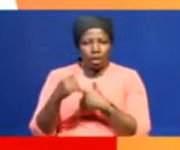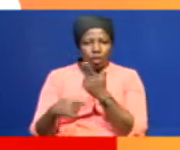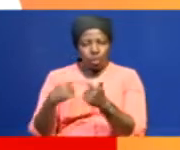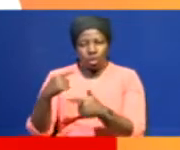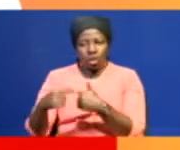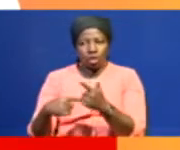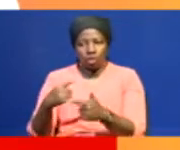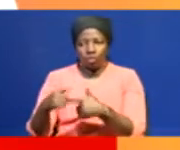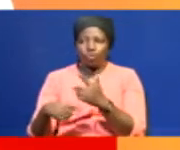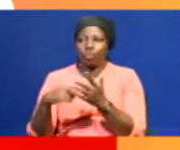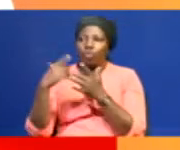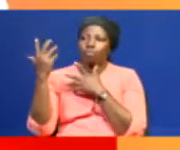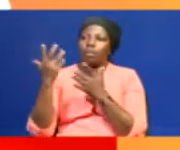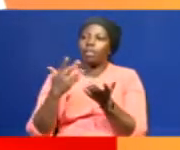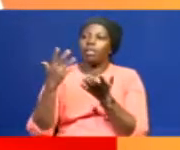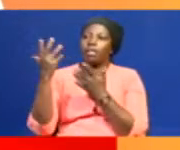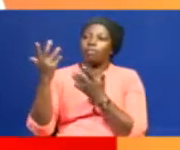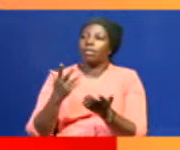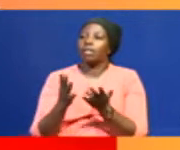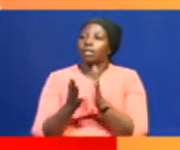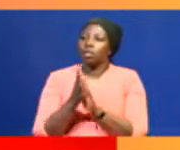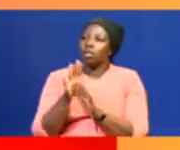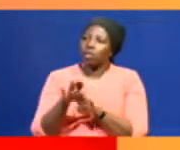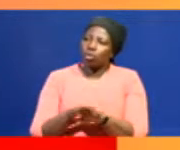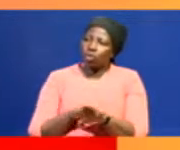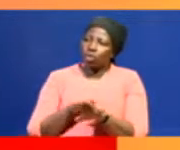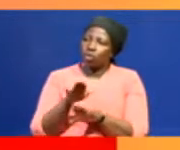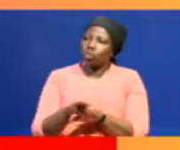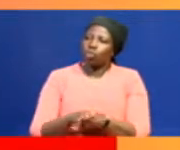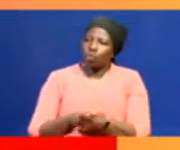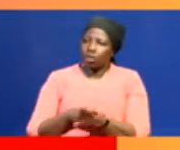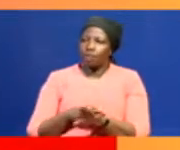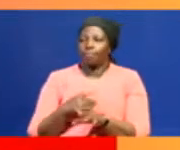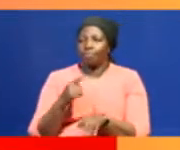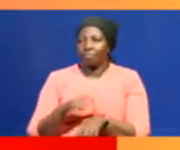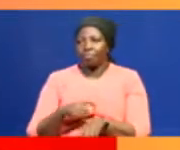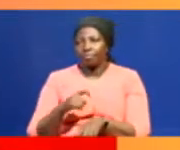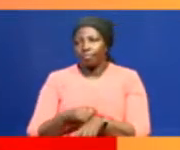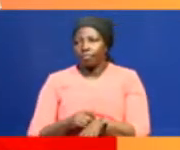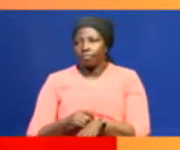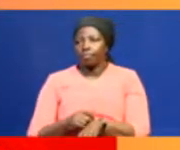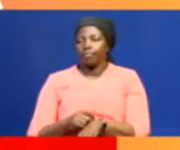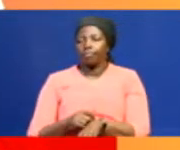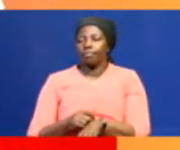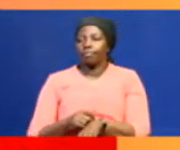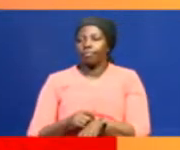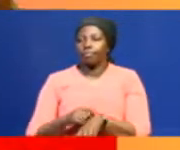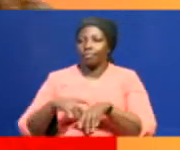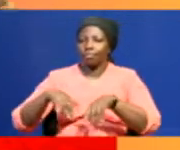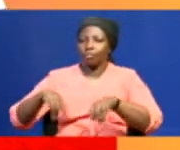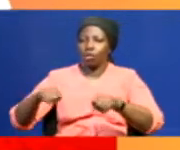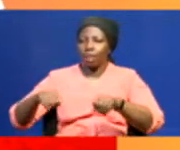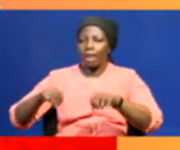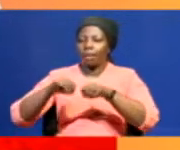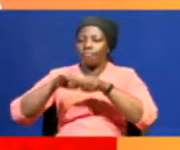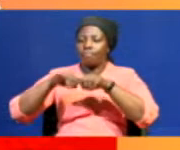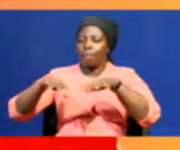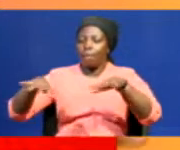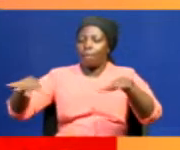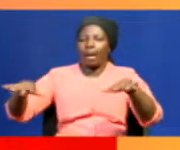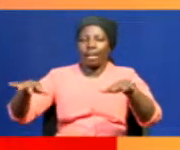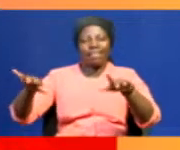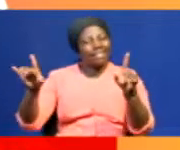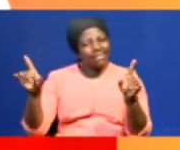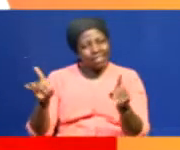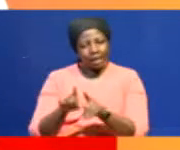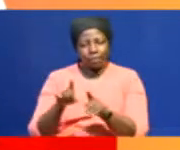wanaendelea kuzileta pole pole. Kadri pikipiki zinavyoteremka mashinani, hivyo ndio zile stations pia zitaendelea